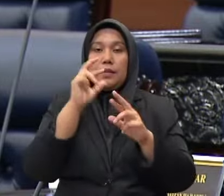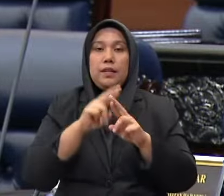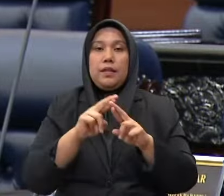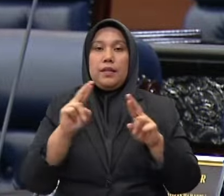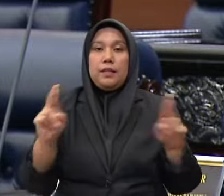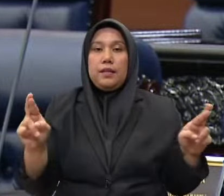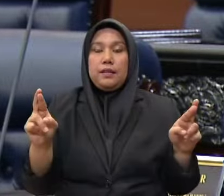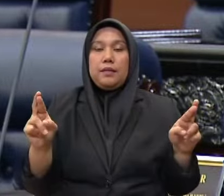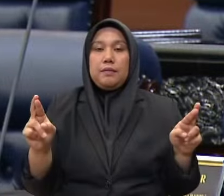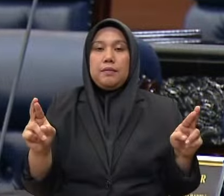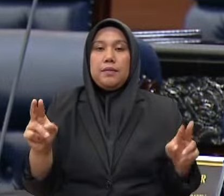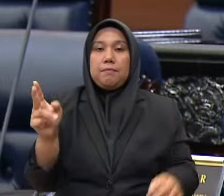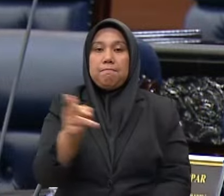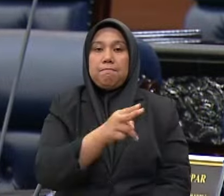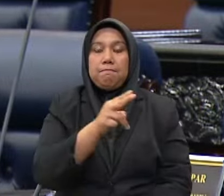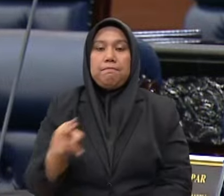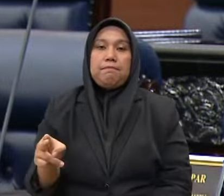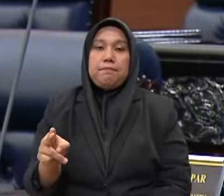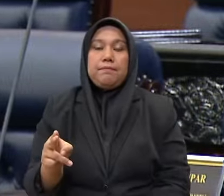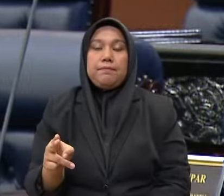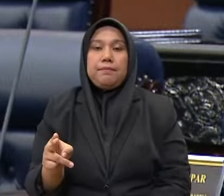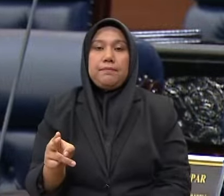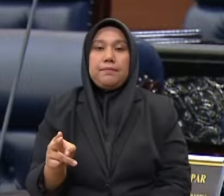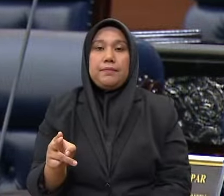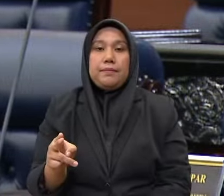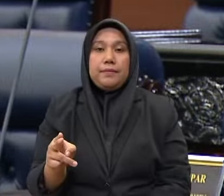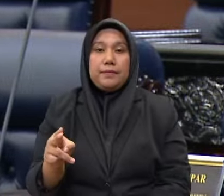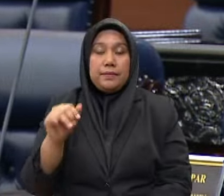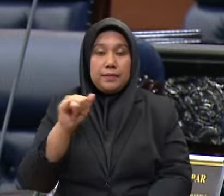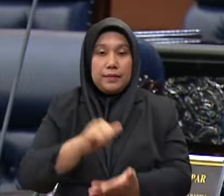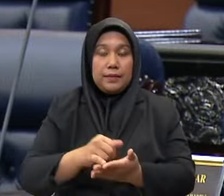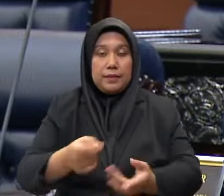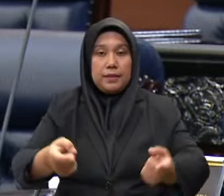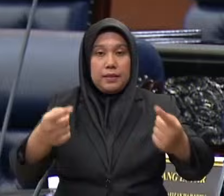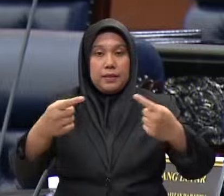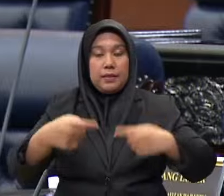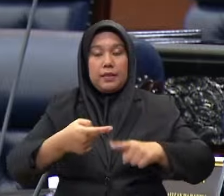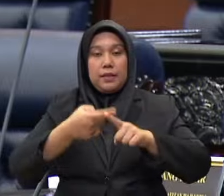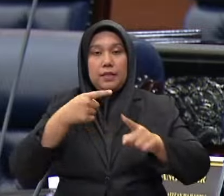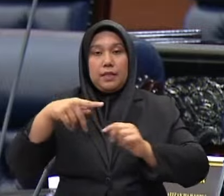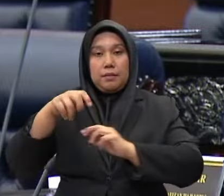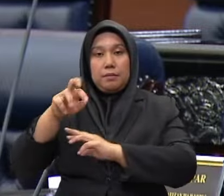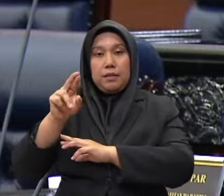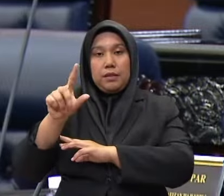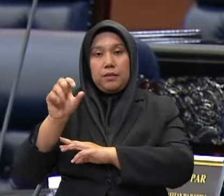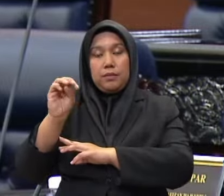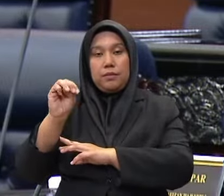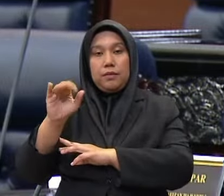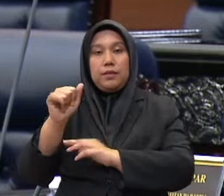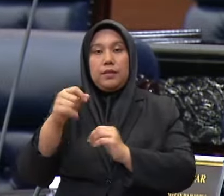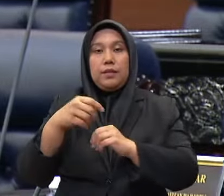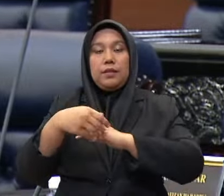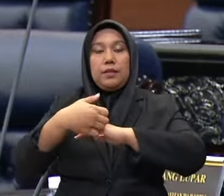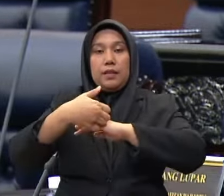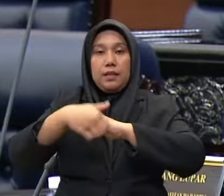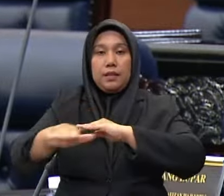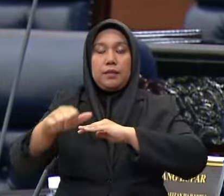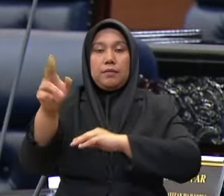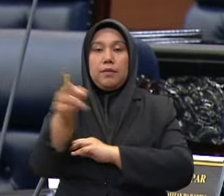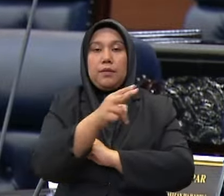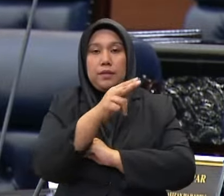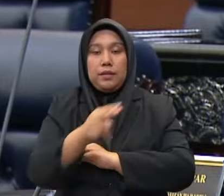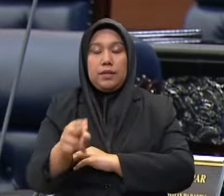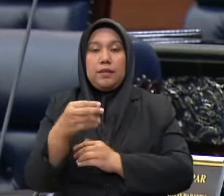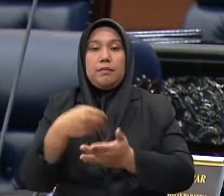lagi secara haram maksudnya Adakah ini datang daripada perlombongan dan eksp haram yang telah dibeli oleh China diperolehi